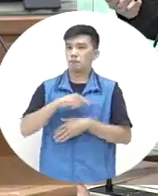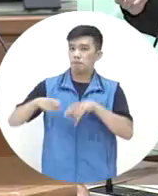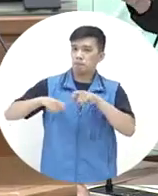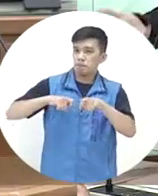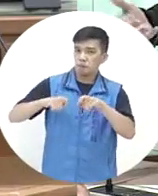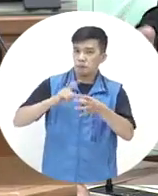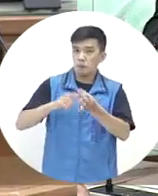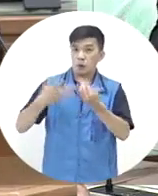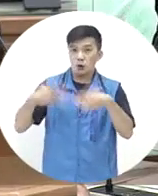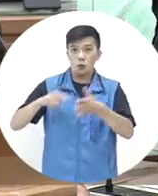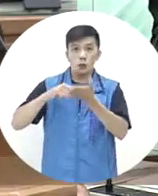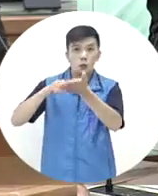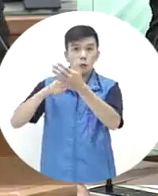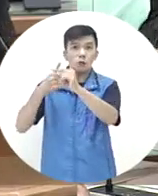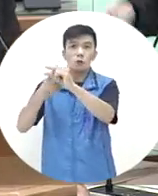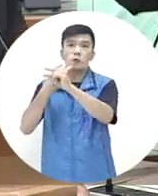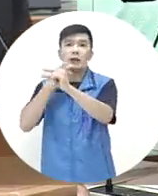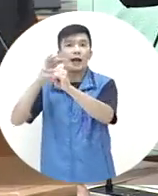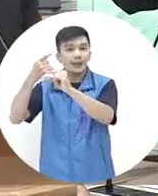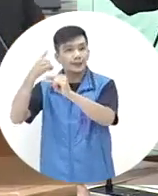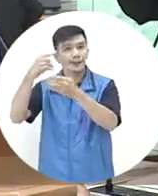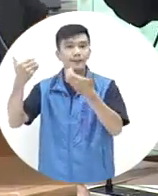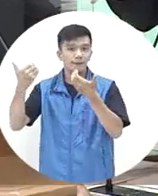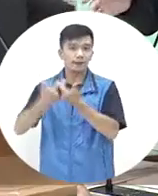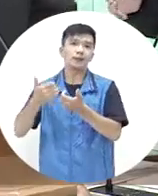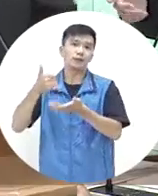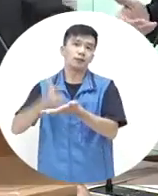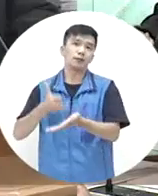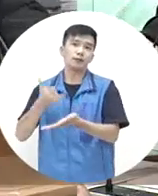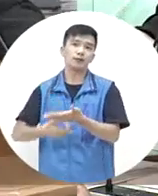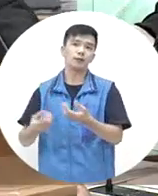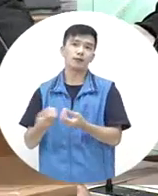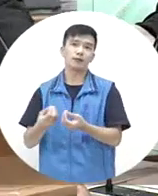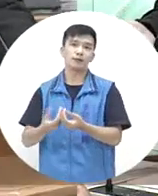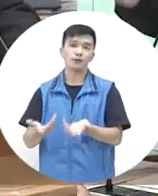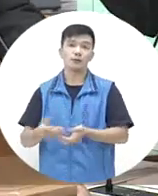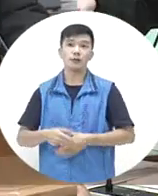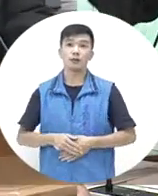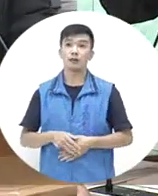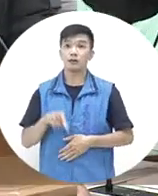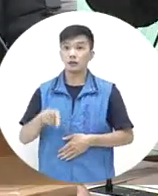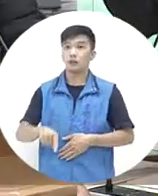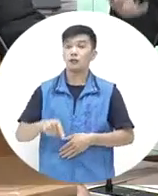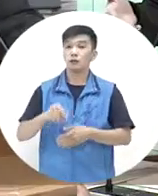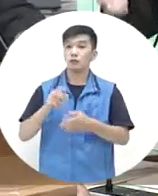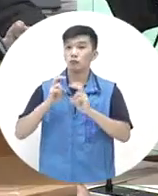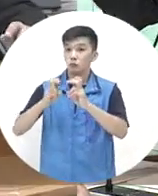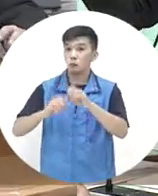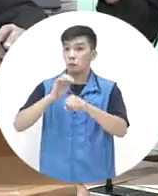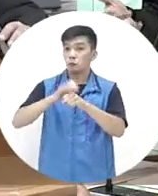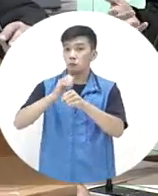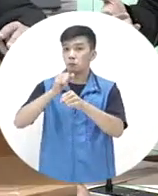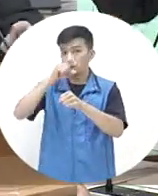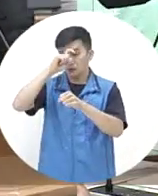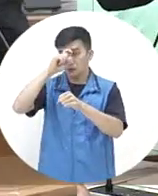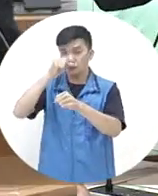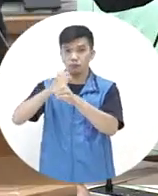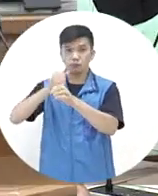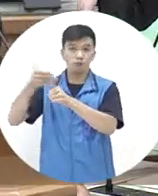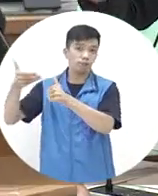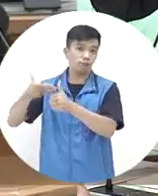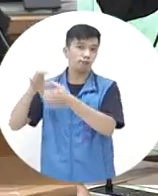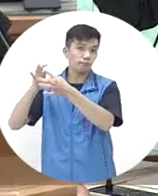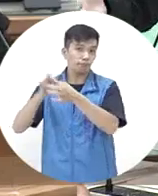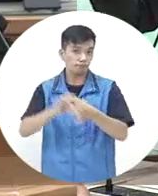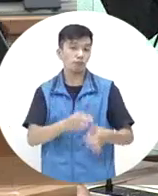被中央来打枪。好、哦，那所以说三环六线谁来实现？我当然希望说一棒接一棒，侯市长任内你也能够